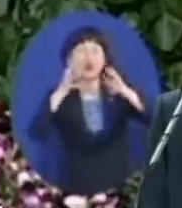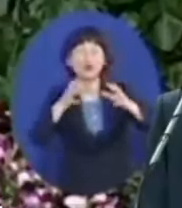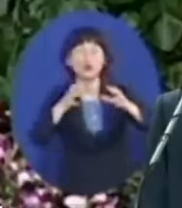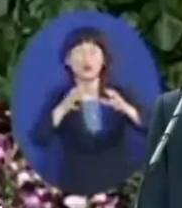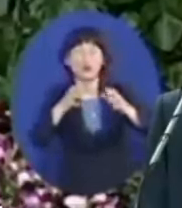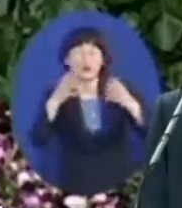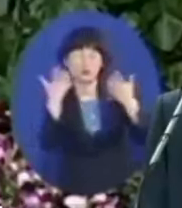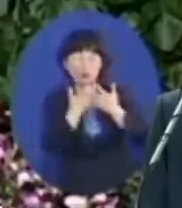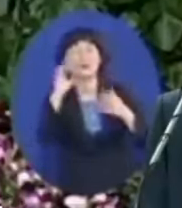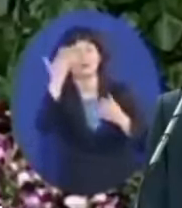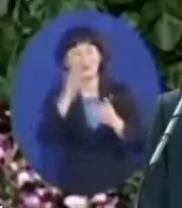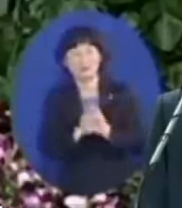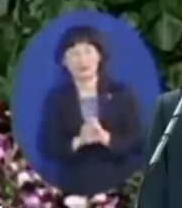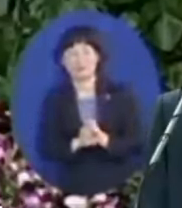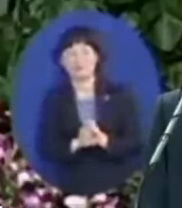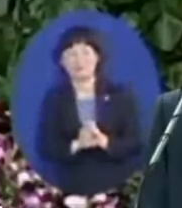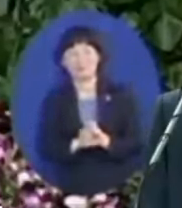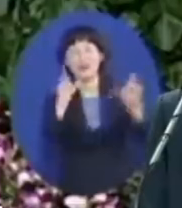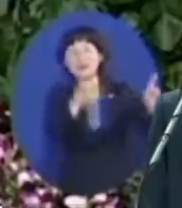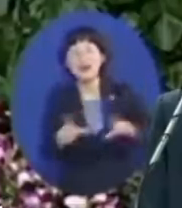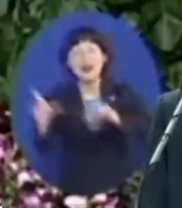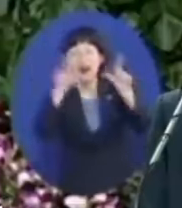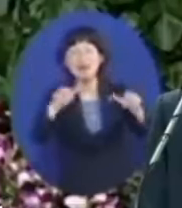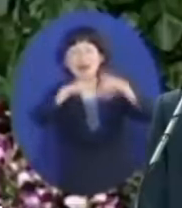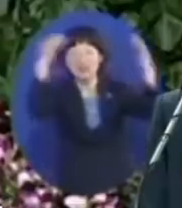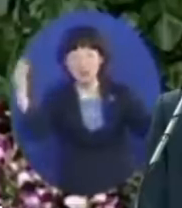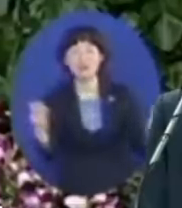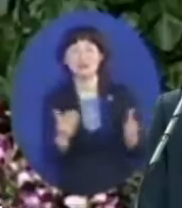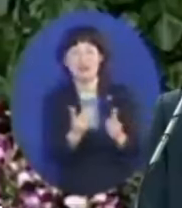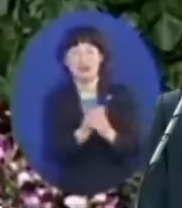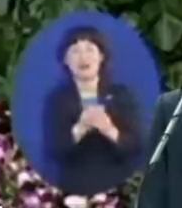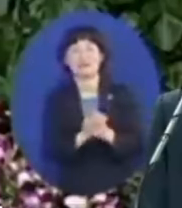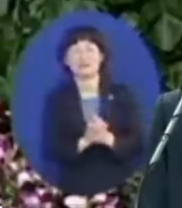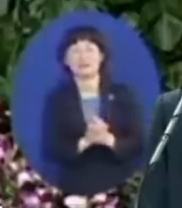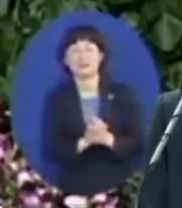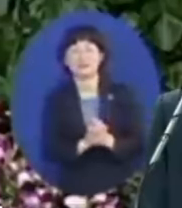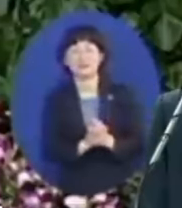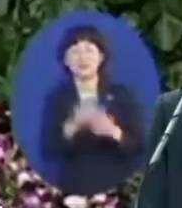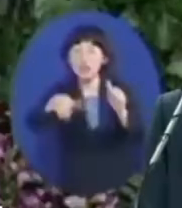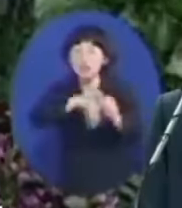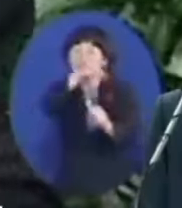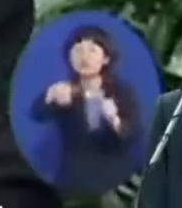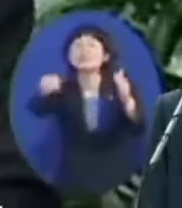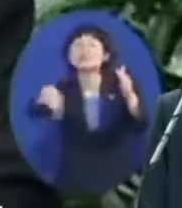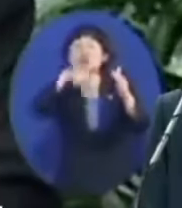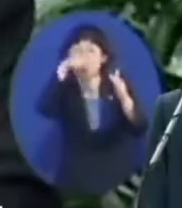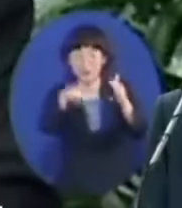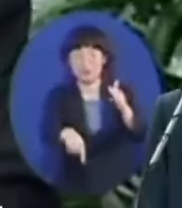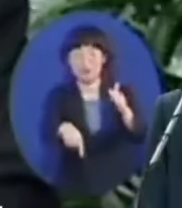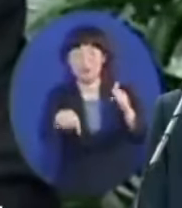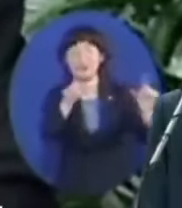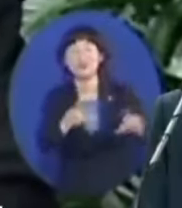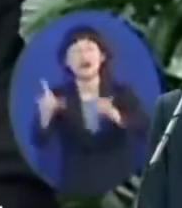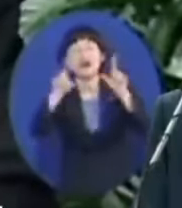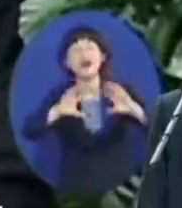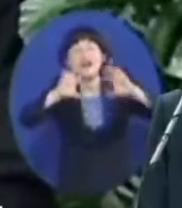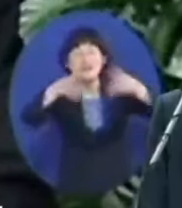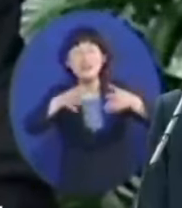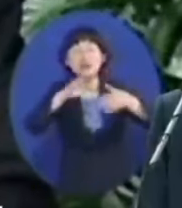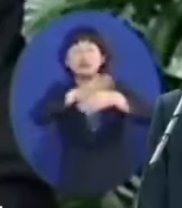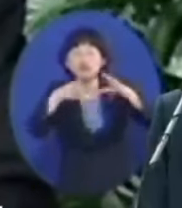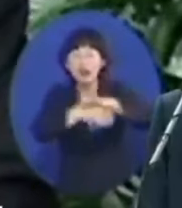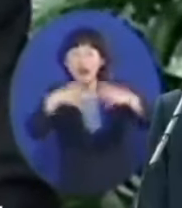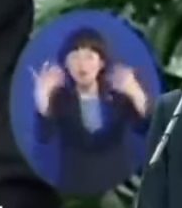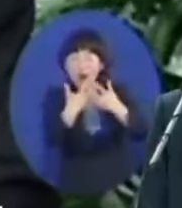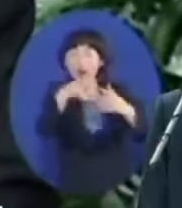것입니다. 삶의 전체가 분위기 속에서 하는 것입니다. 세상 문화가 꽉 들어찬